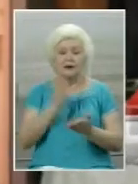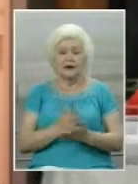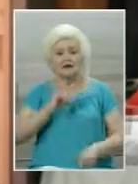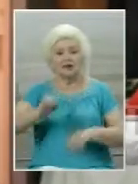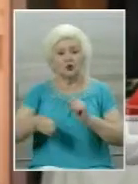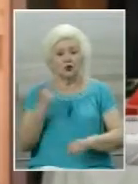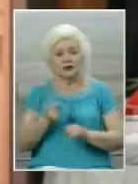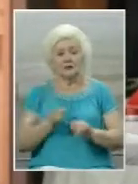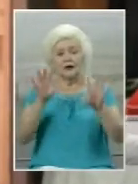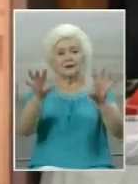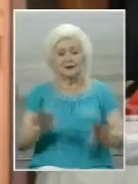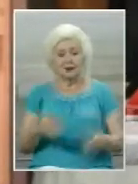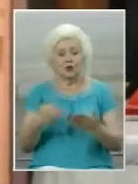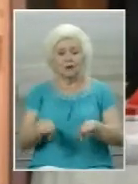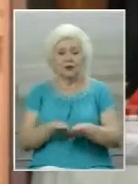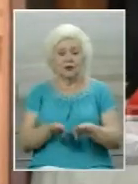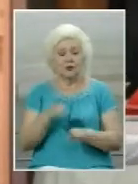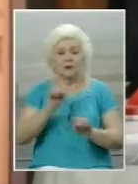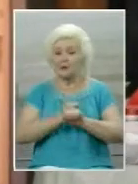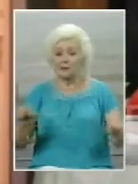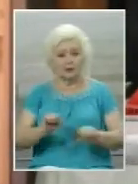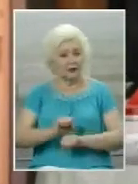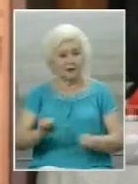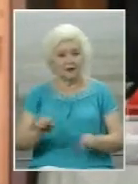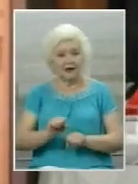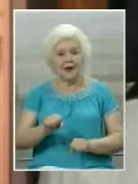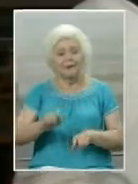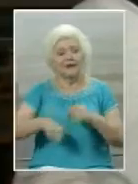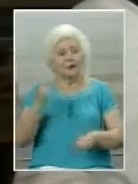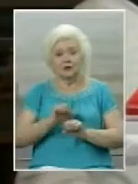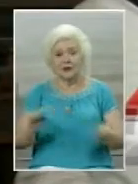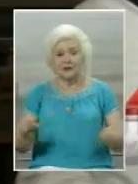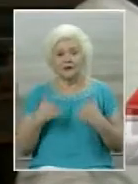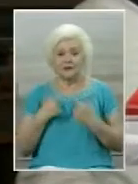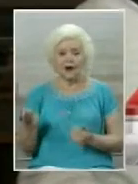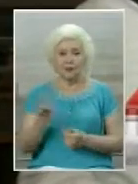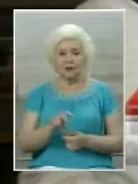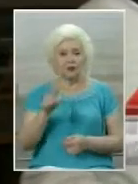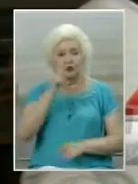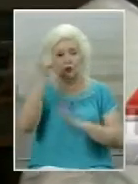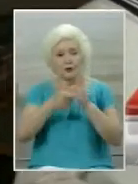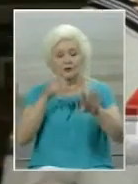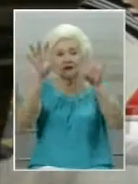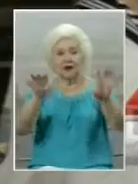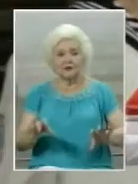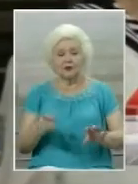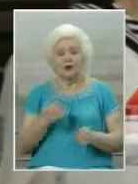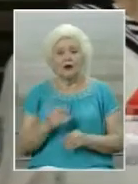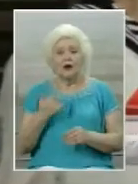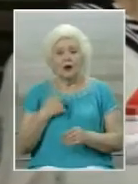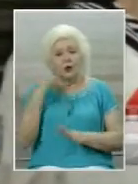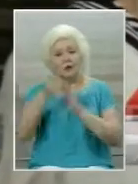законів, а типа їх нарушати не можна. Ну, буде плохо просто. Я прийшов, щоб знати Конституцію, щоб просто знати свої